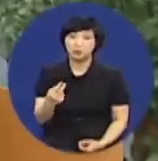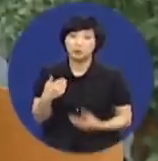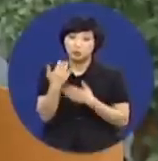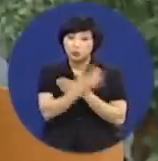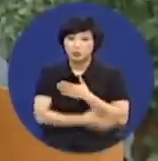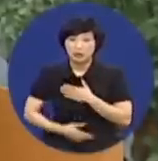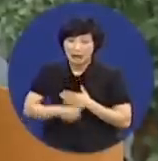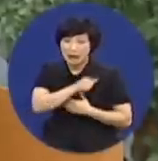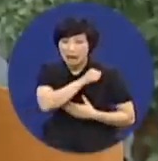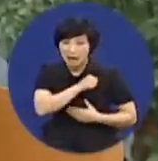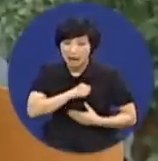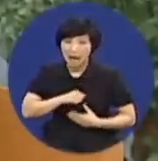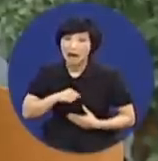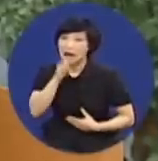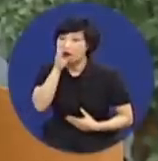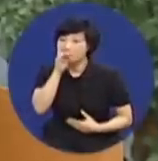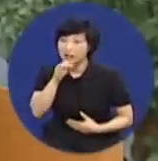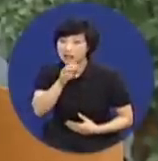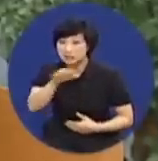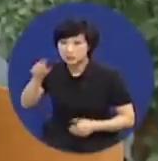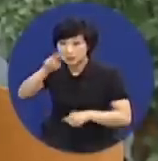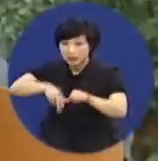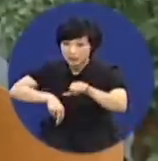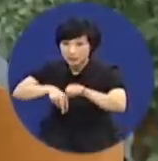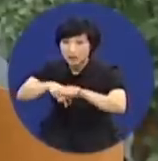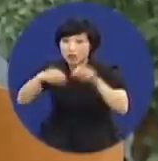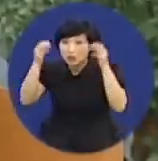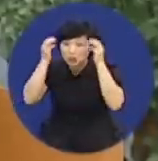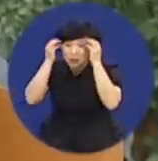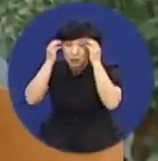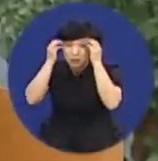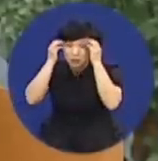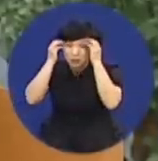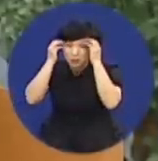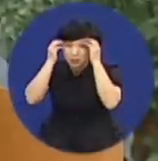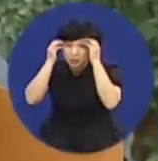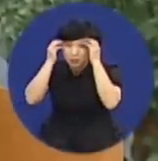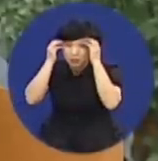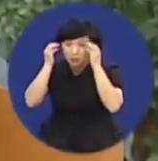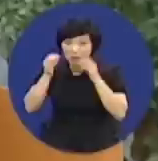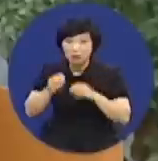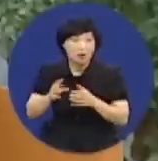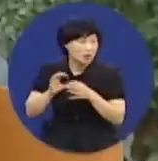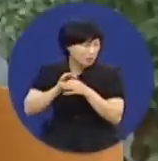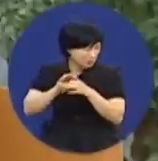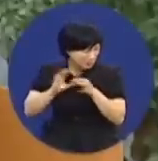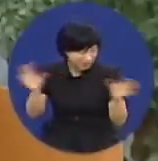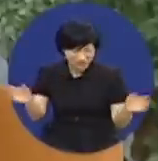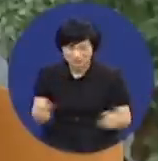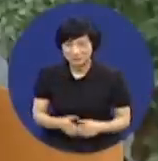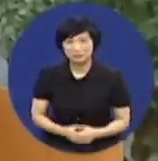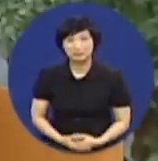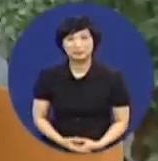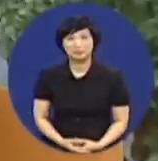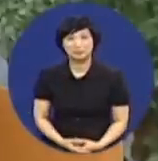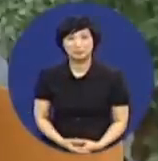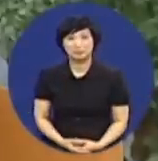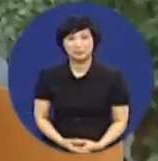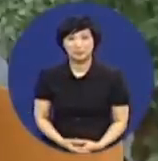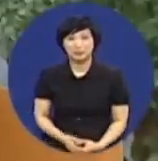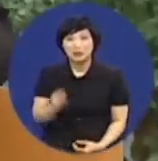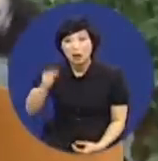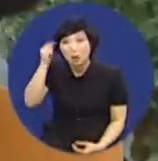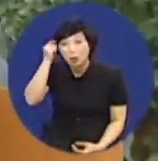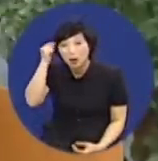十字架の苦しみも、 構わなかったのです。